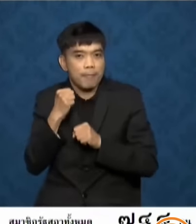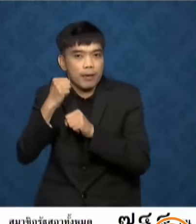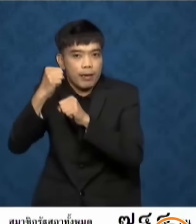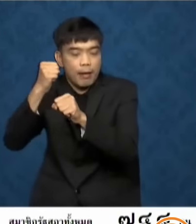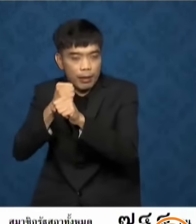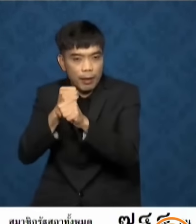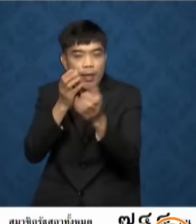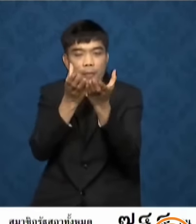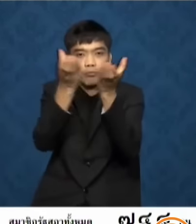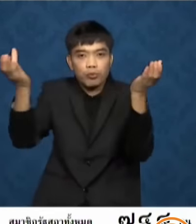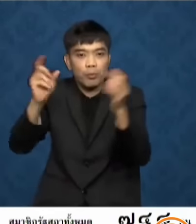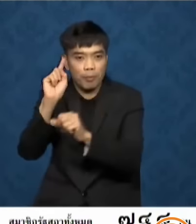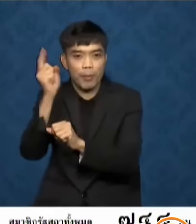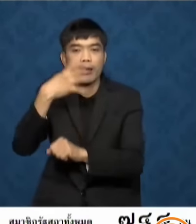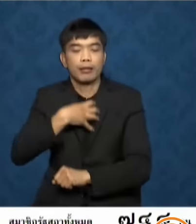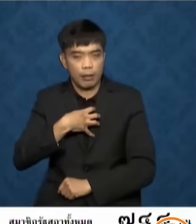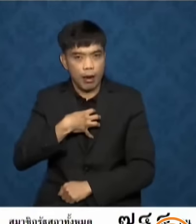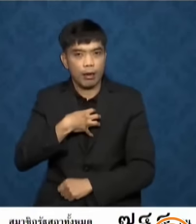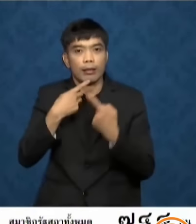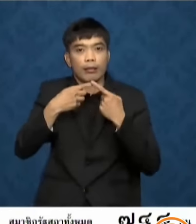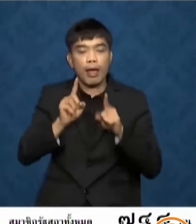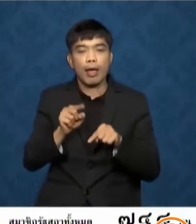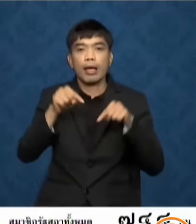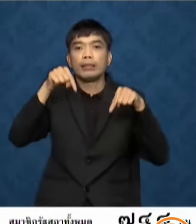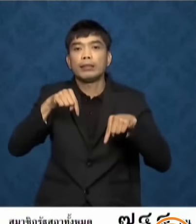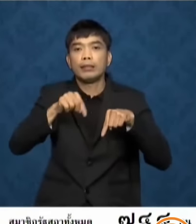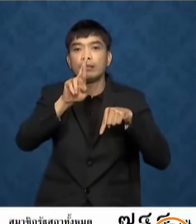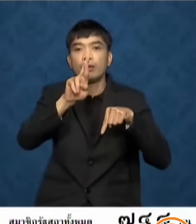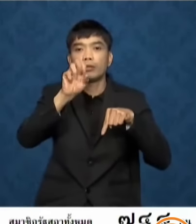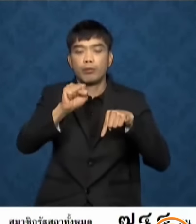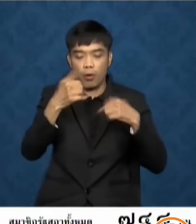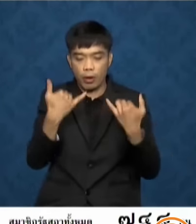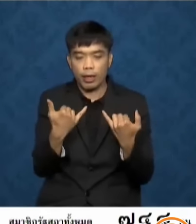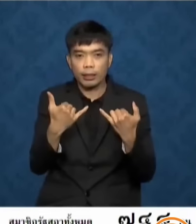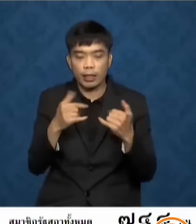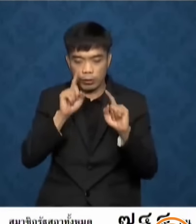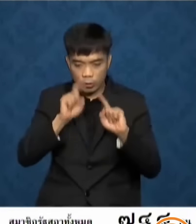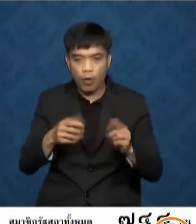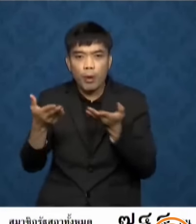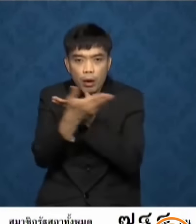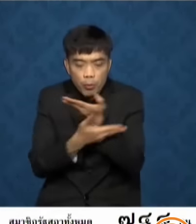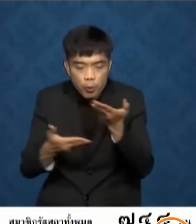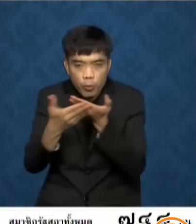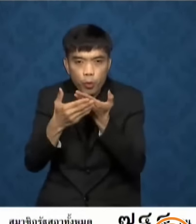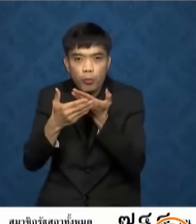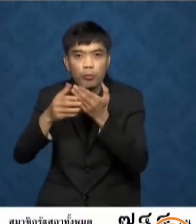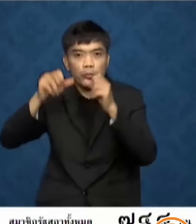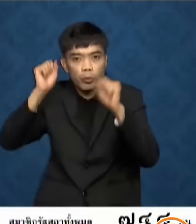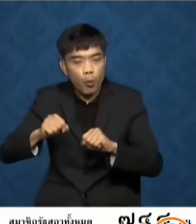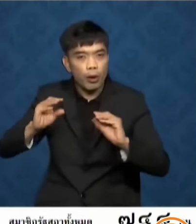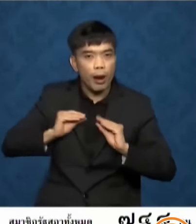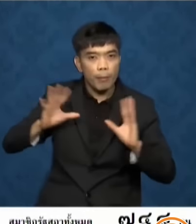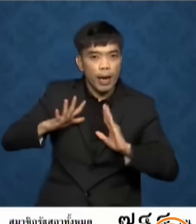ทาบ